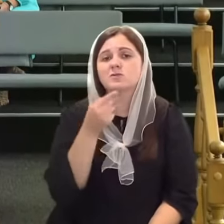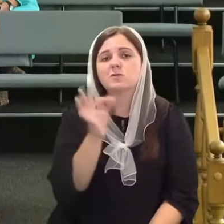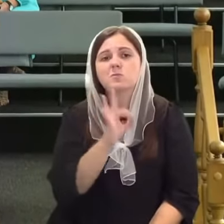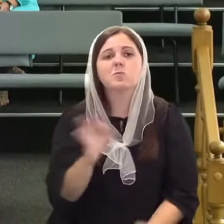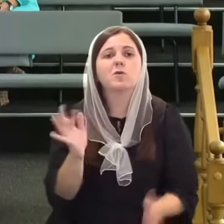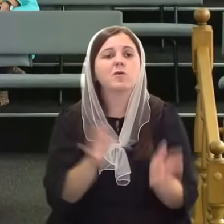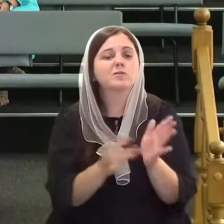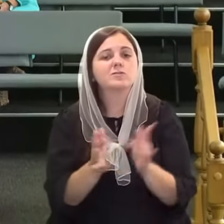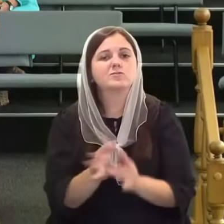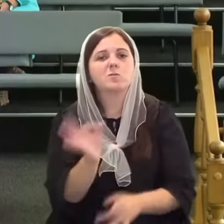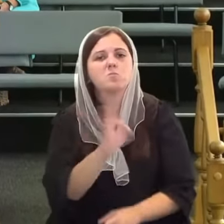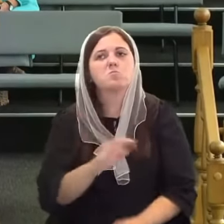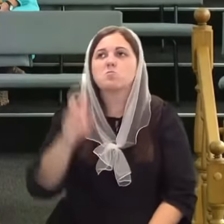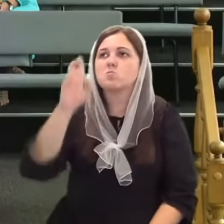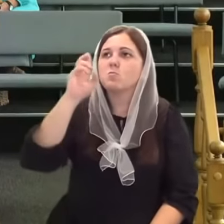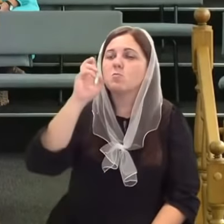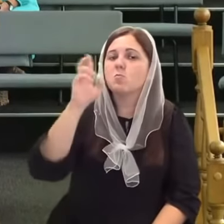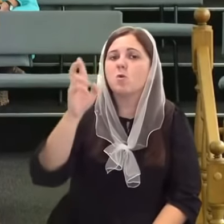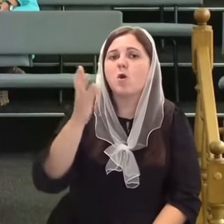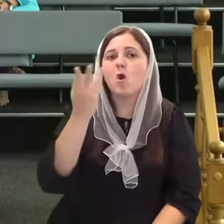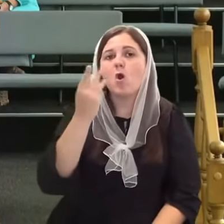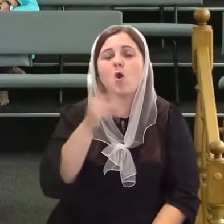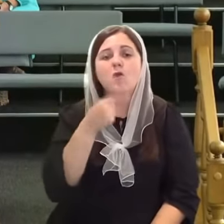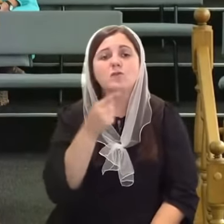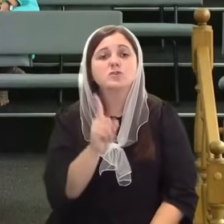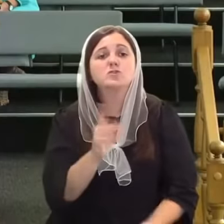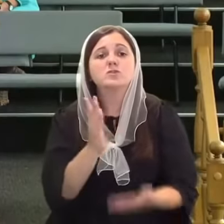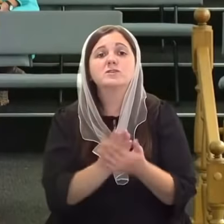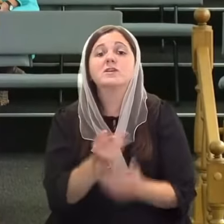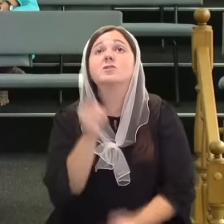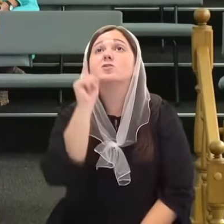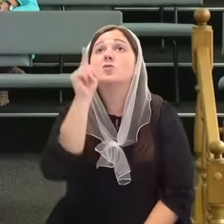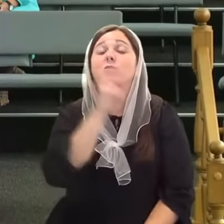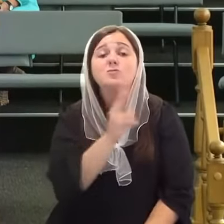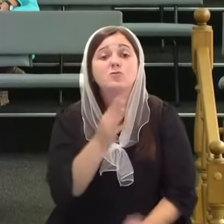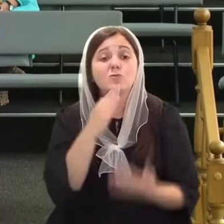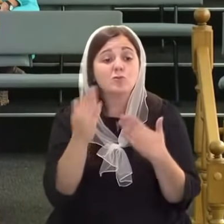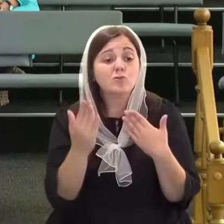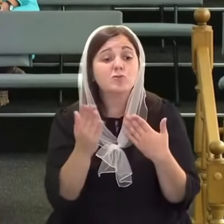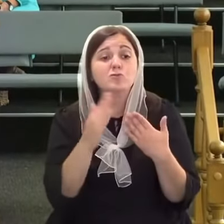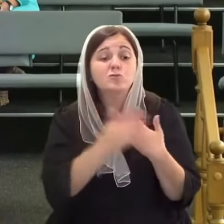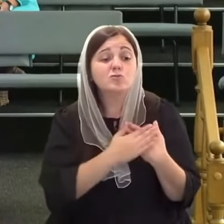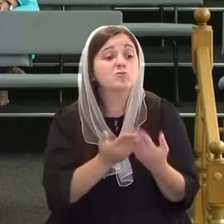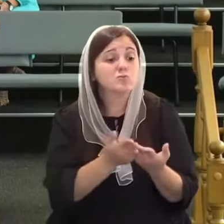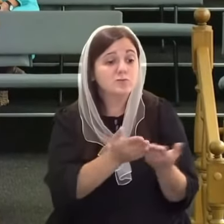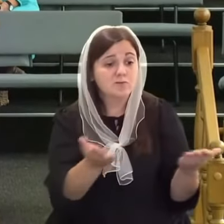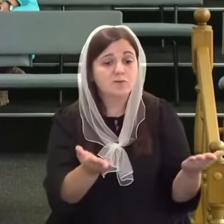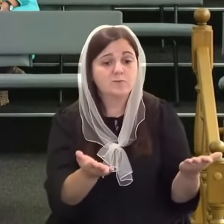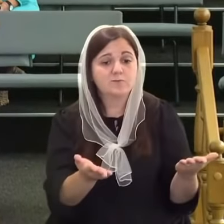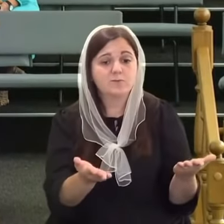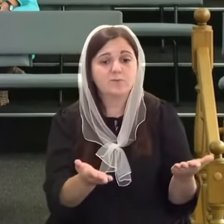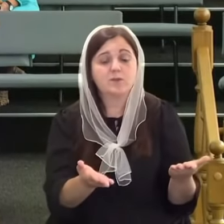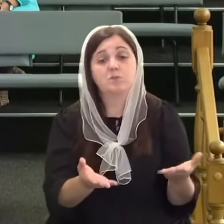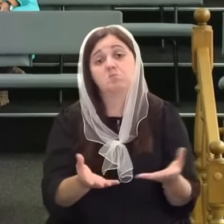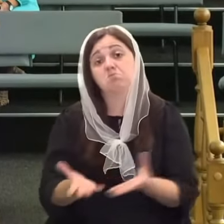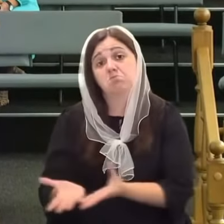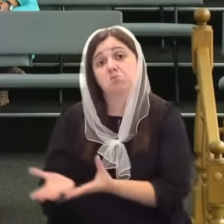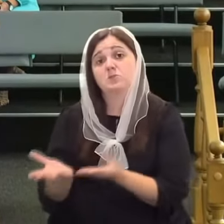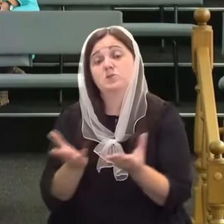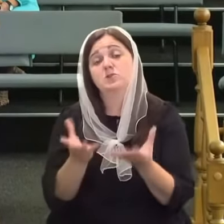Иисусе, говорила нам о Боге и говорила, что есть тот, кто любит нас. С собой в руках она